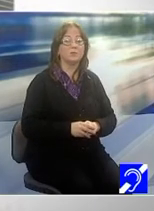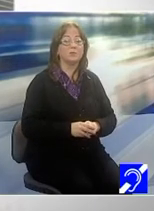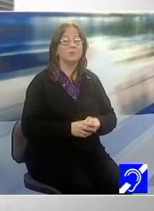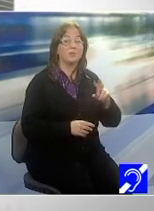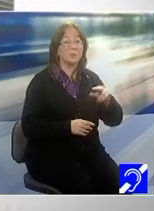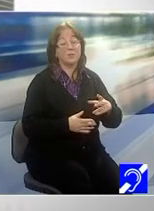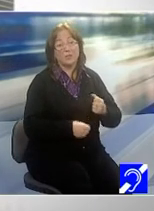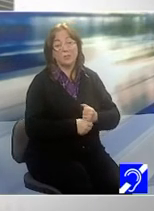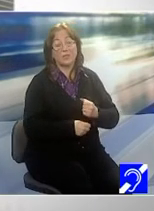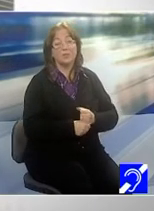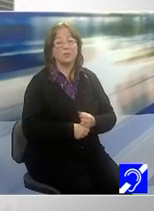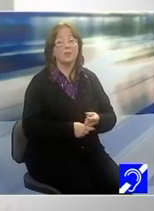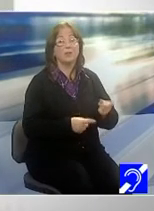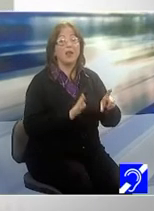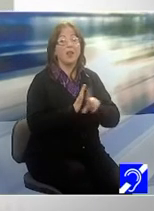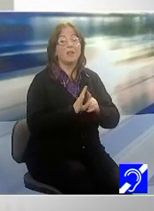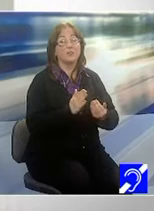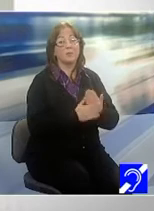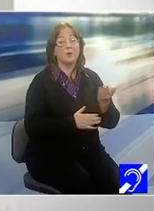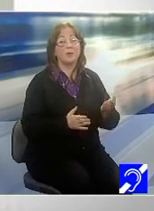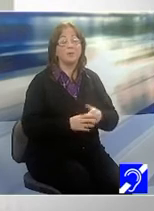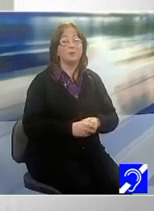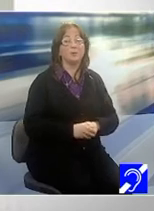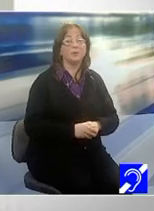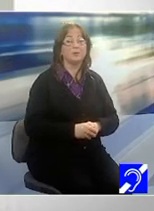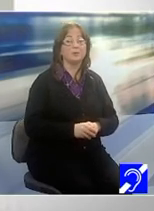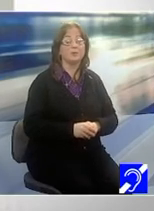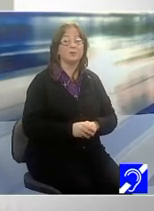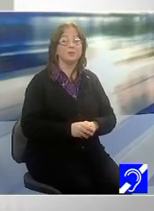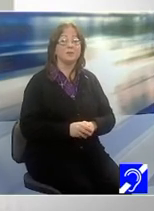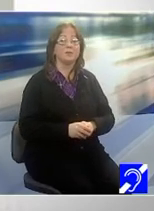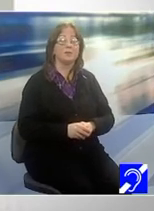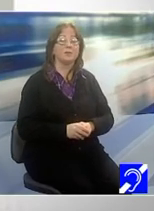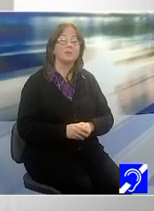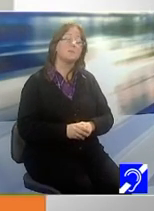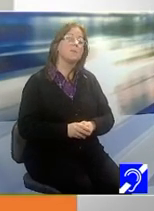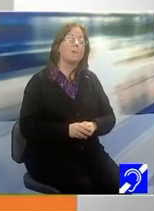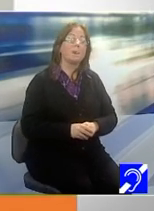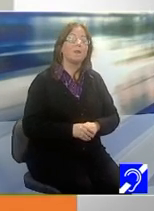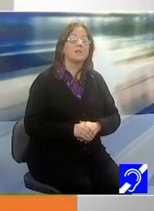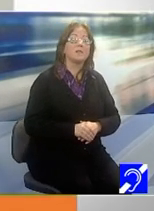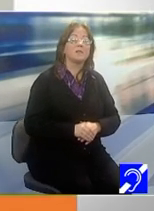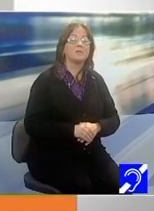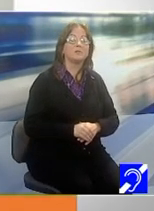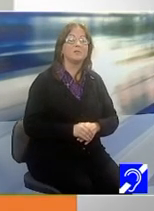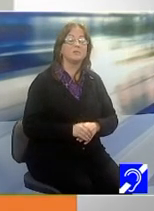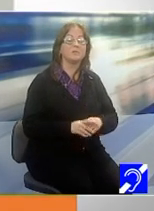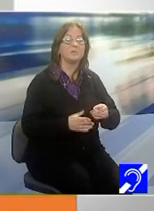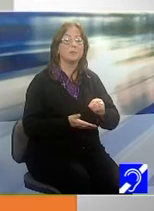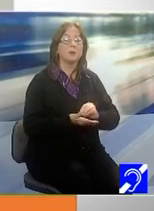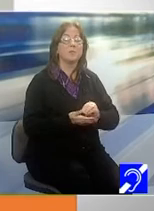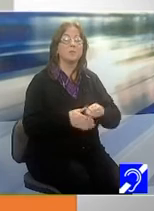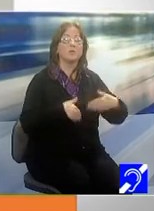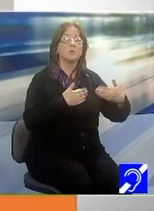pe altele, și le asumă, cred că, mai degrabă ca priorități, ca mesaj, ca chestiuni pe care să le pună pe agenda, pentru un viitor guvern care va